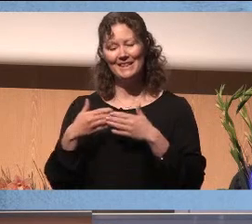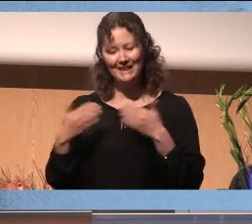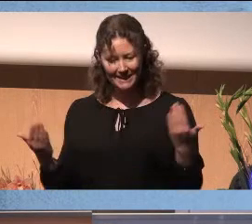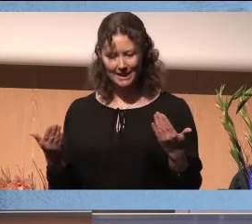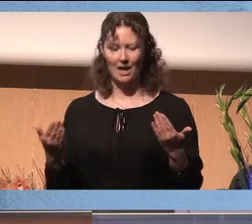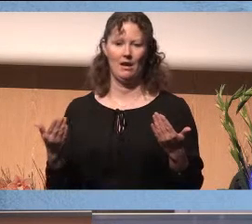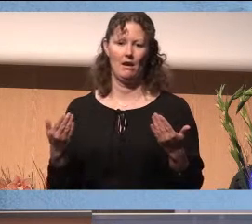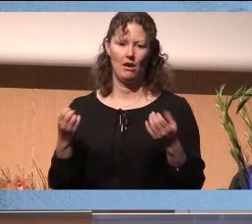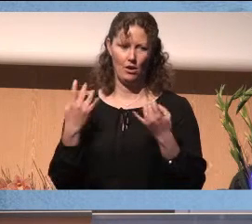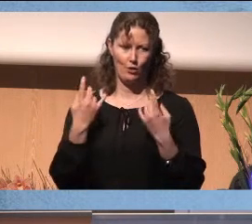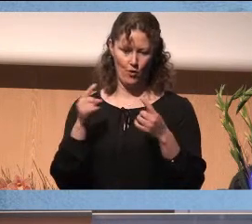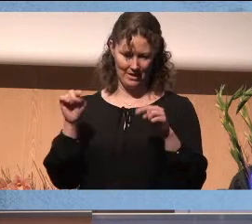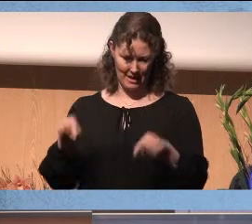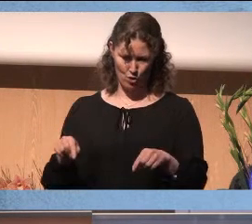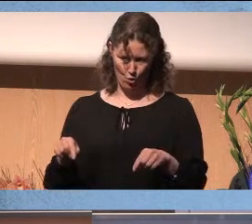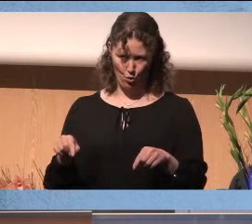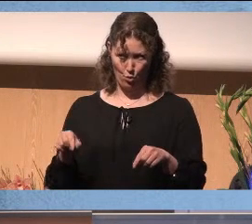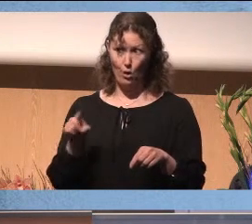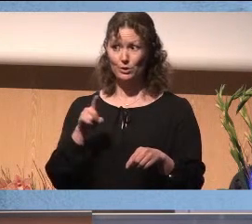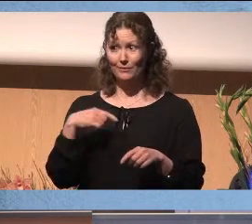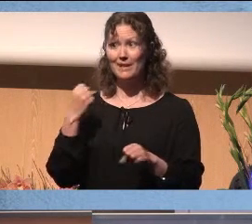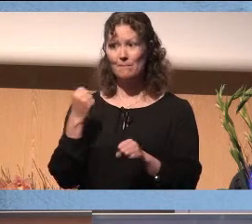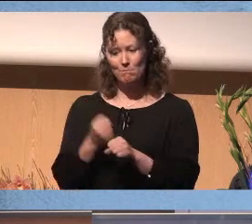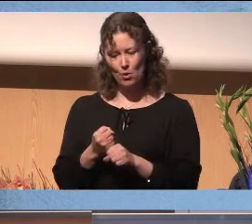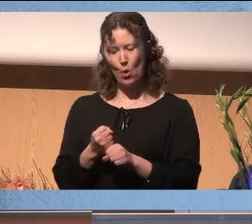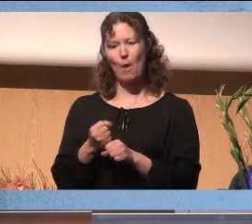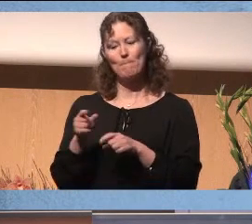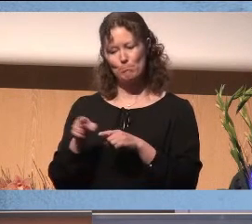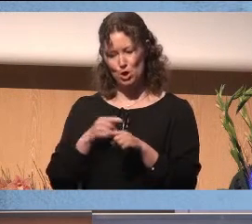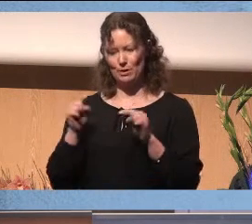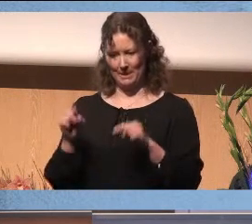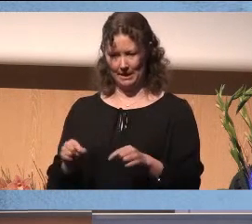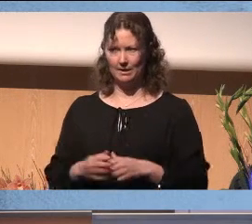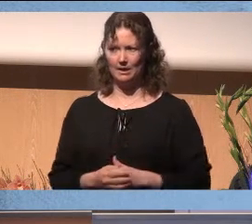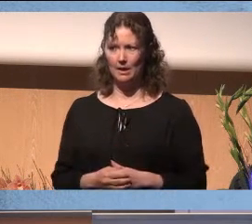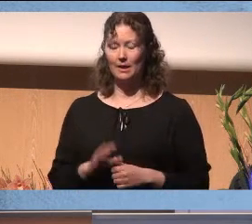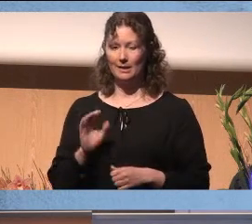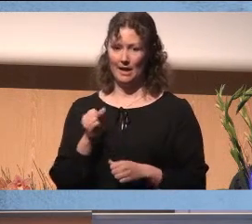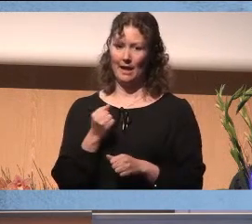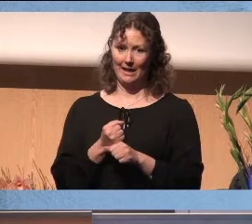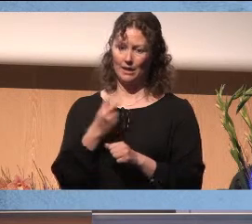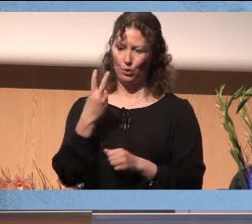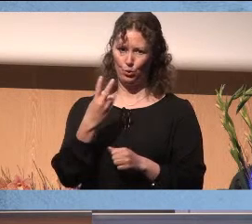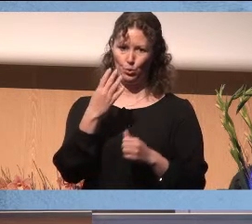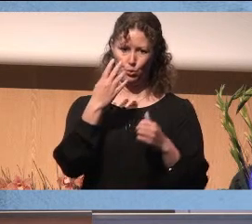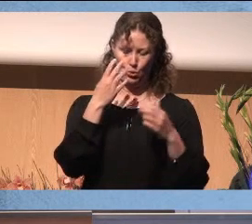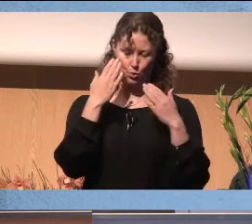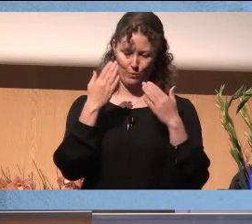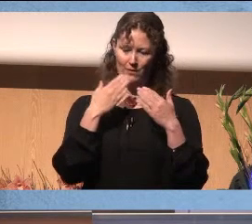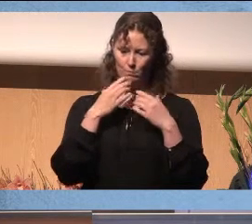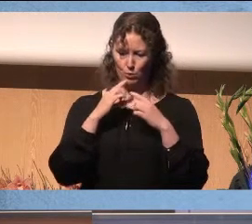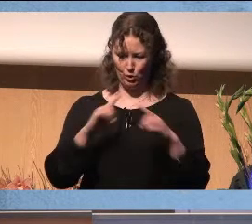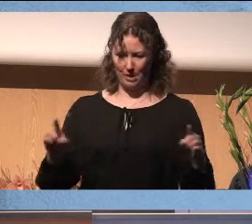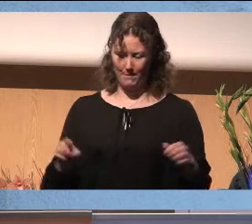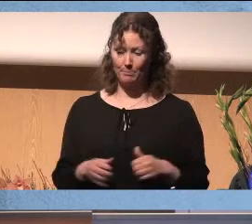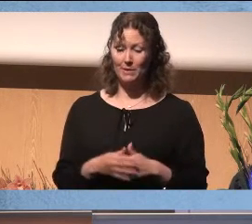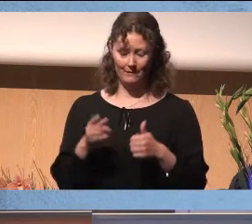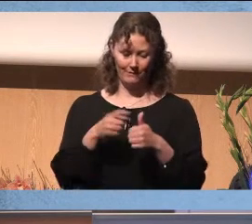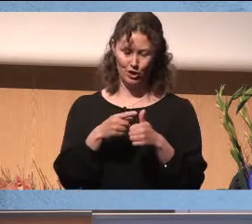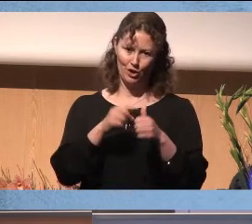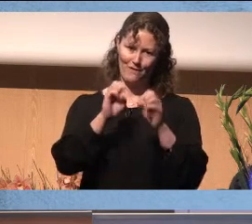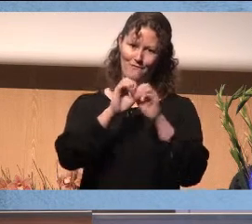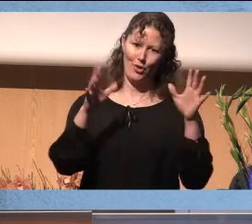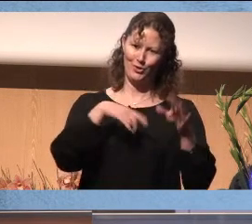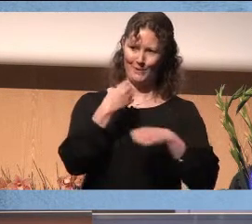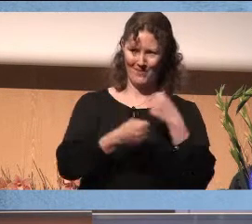har fått til ennå, og som vi er nødt til å begynne med. Så det egentlig to hovedbudskap. Men først da, alt det flotte som